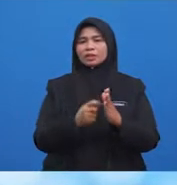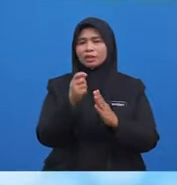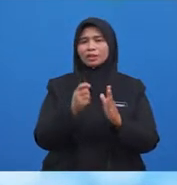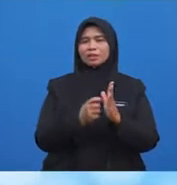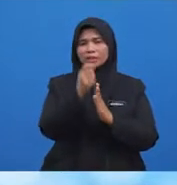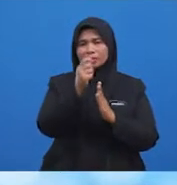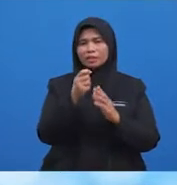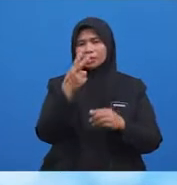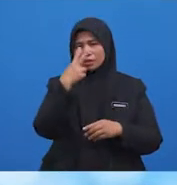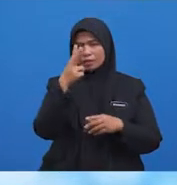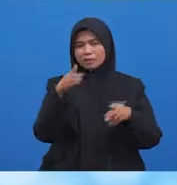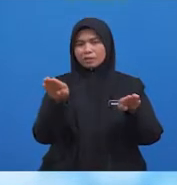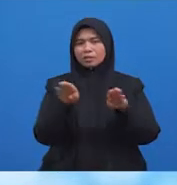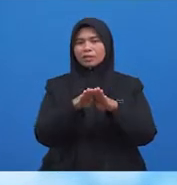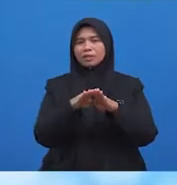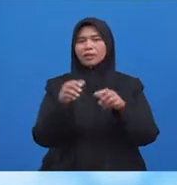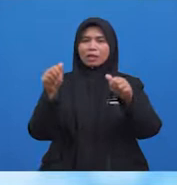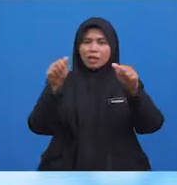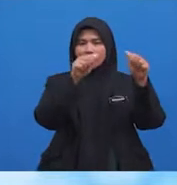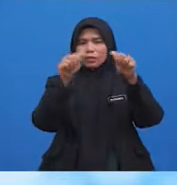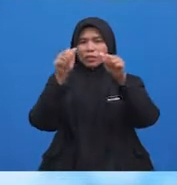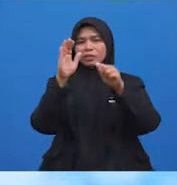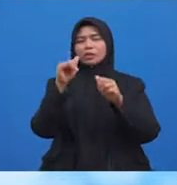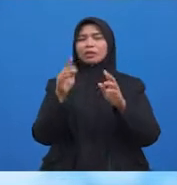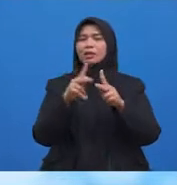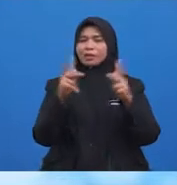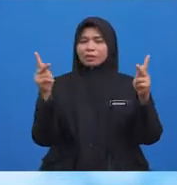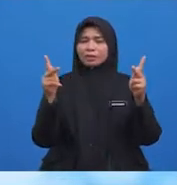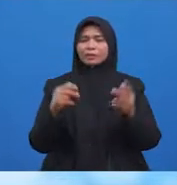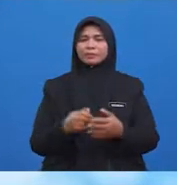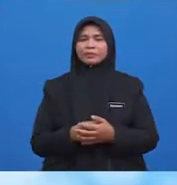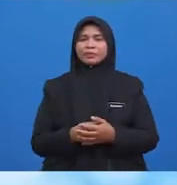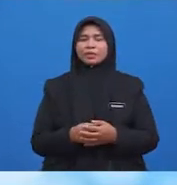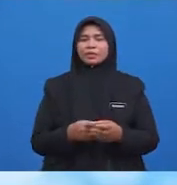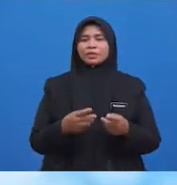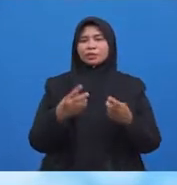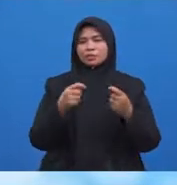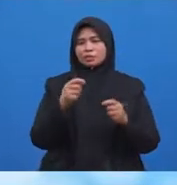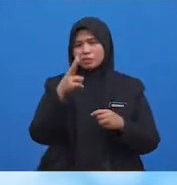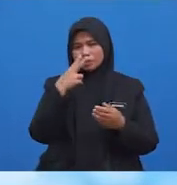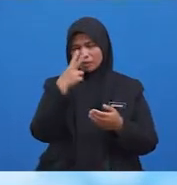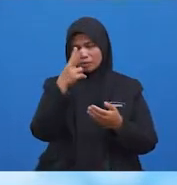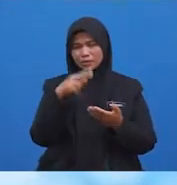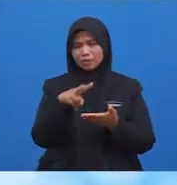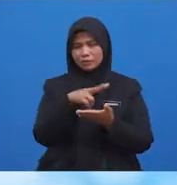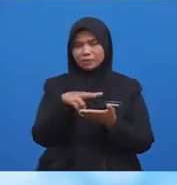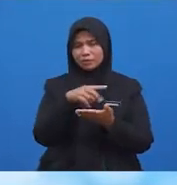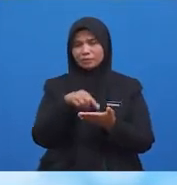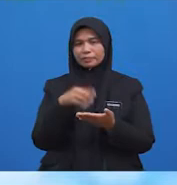sebagai sebuah awan yang mengembang coba perhatikan widyo ini